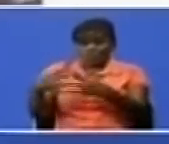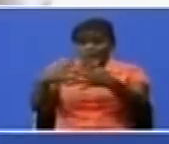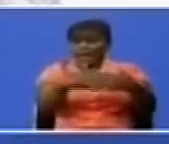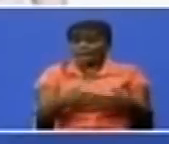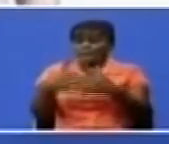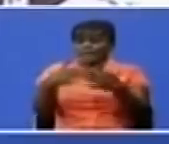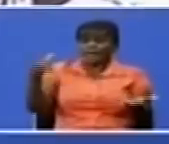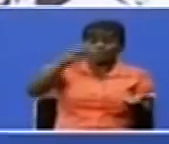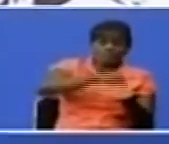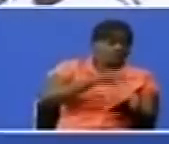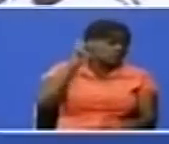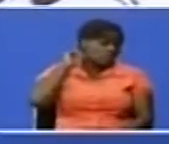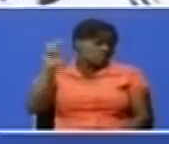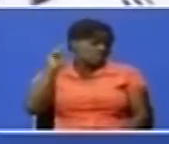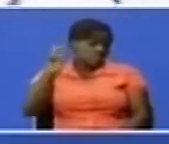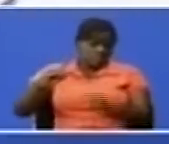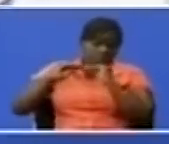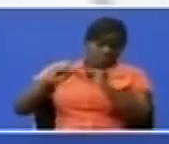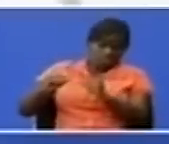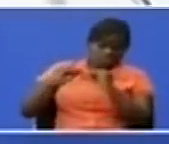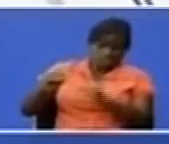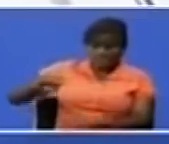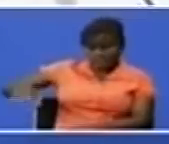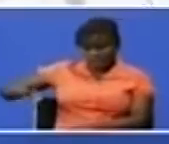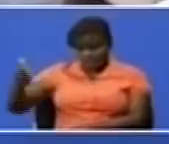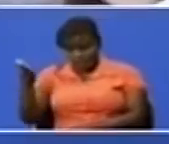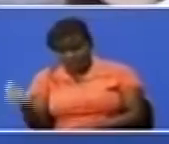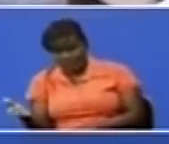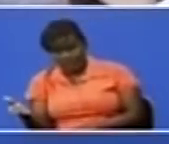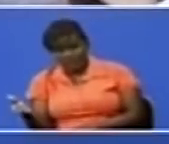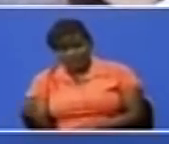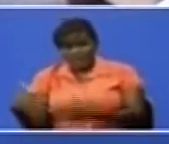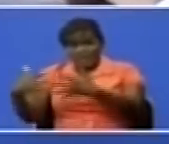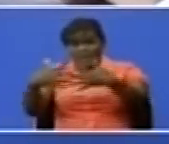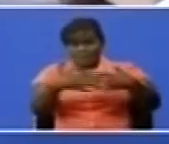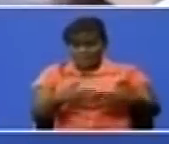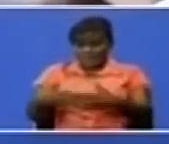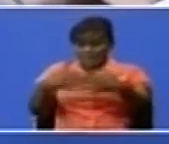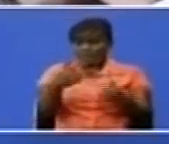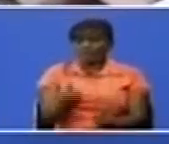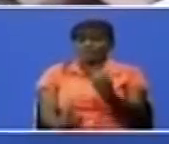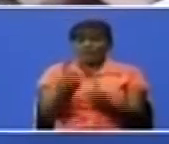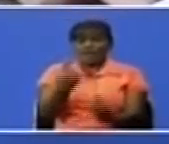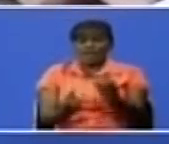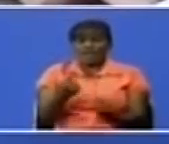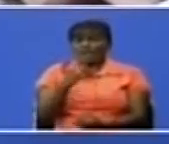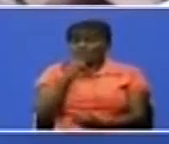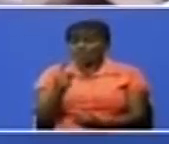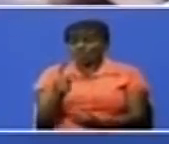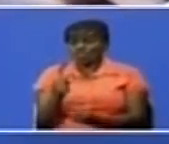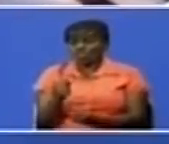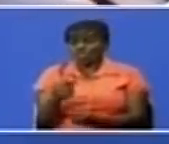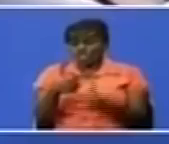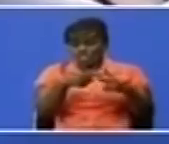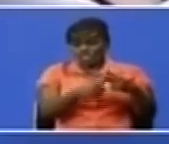katika kaunti ya Kisii kuwapa mafunzo wenzao wa kaunti hiyo. In the US, fire is not just this fire engine, it's